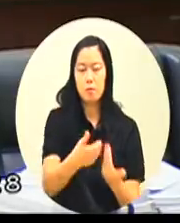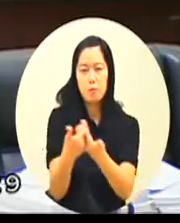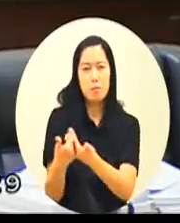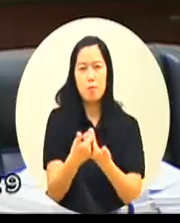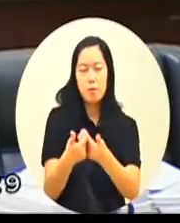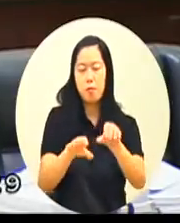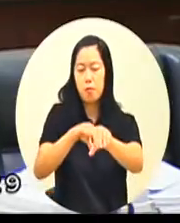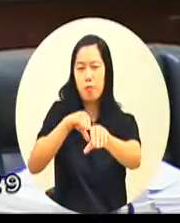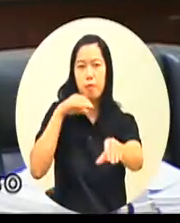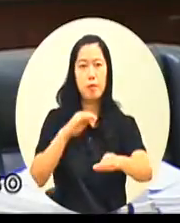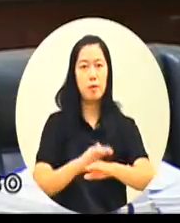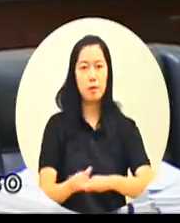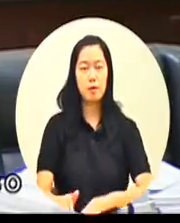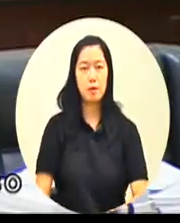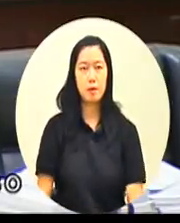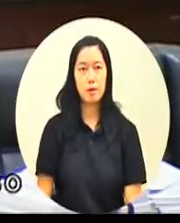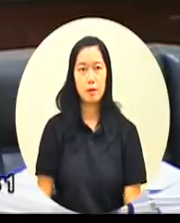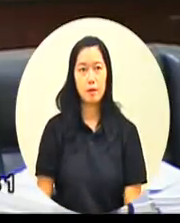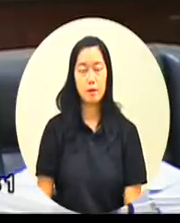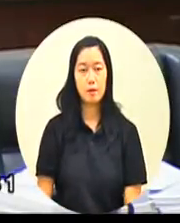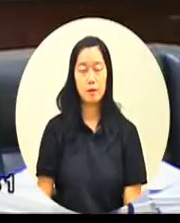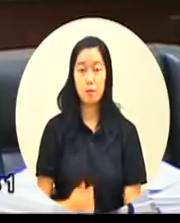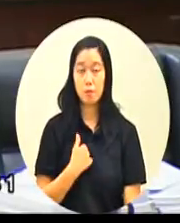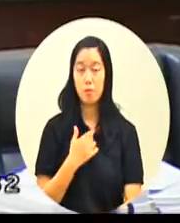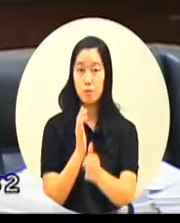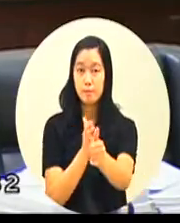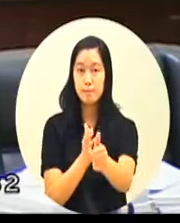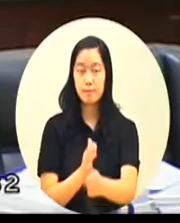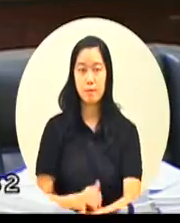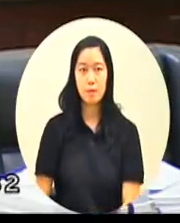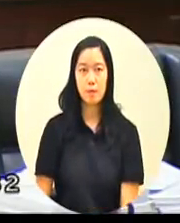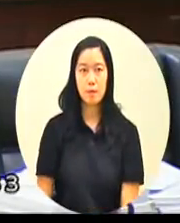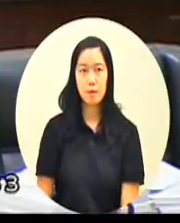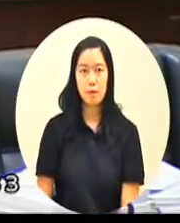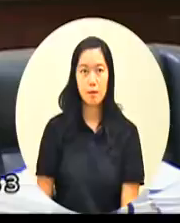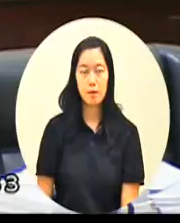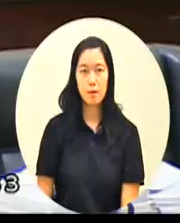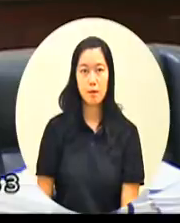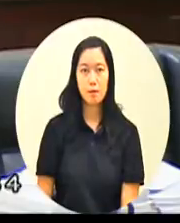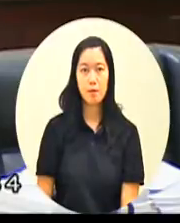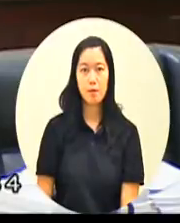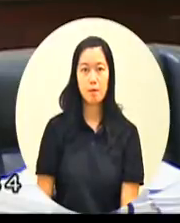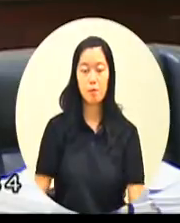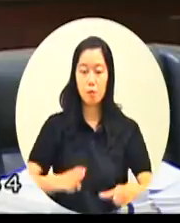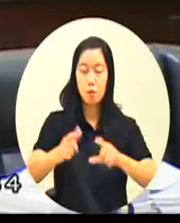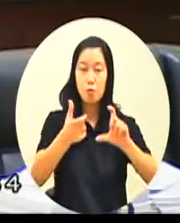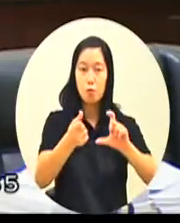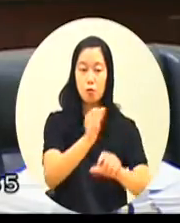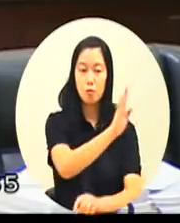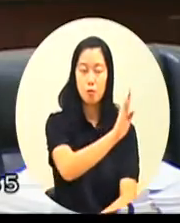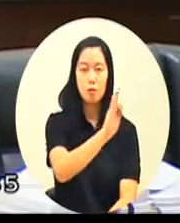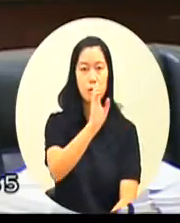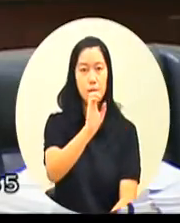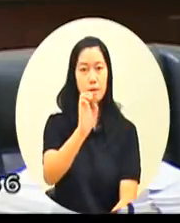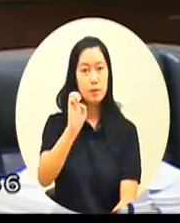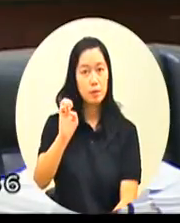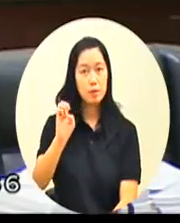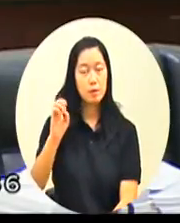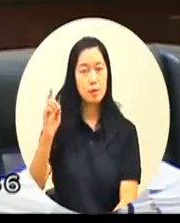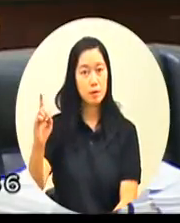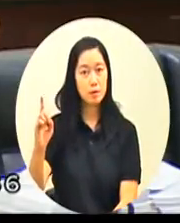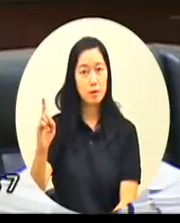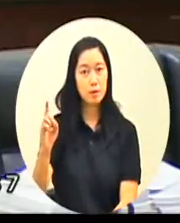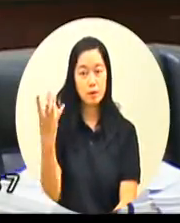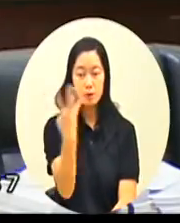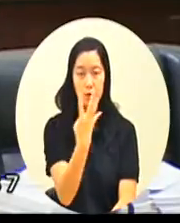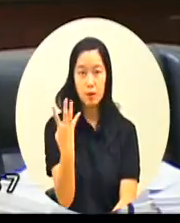方。那局长，我是要请教是说，在所有这个 ABCD 我们其实都很乐见这样的一个高